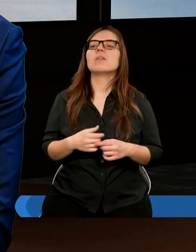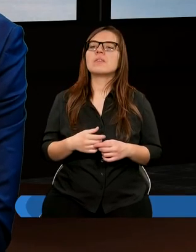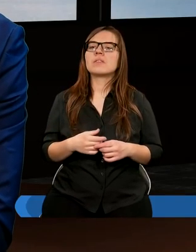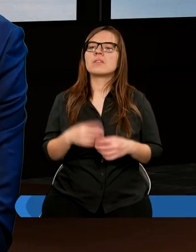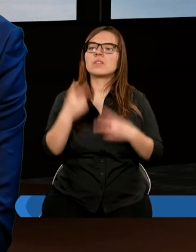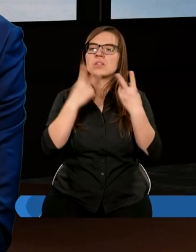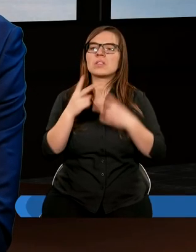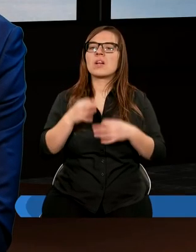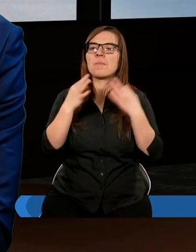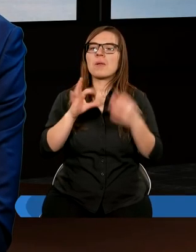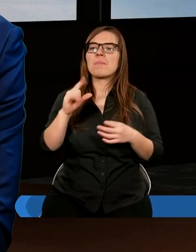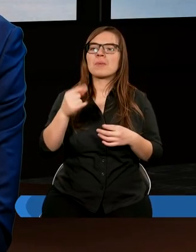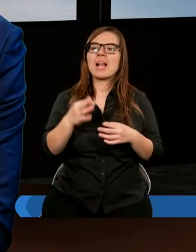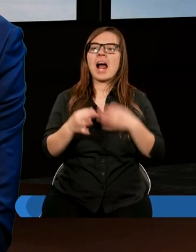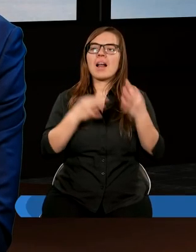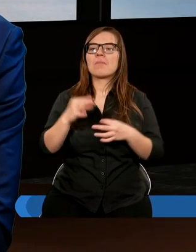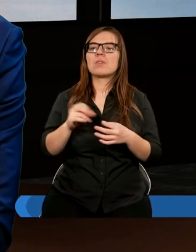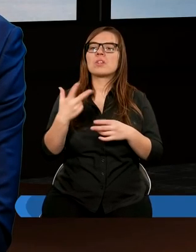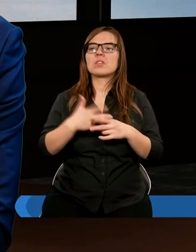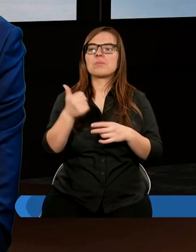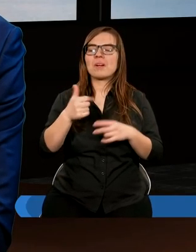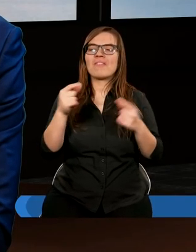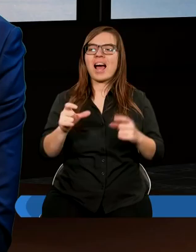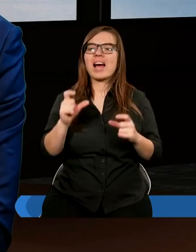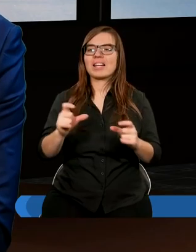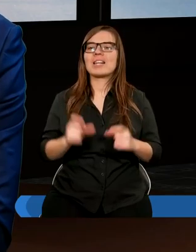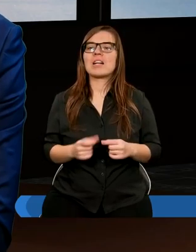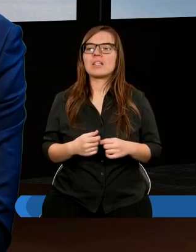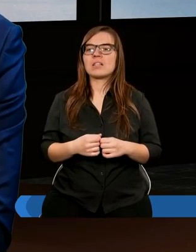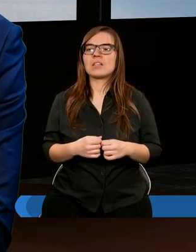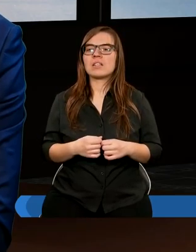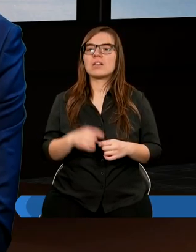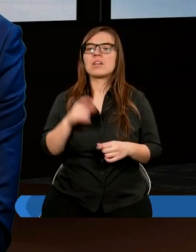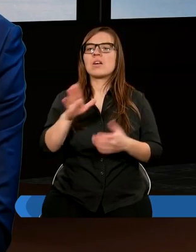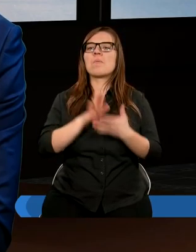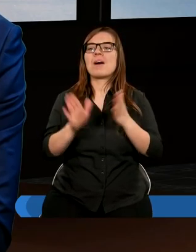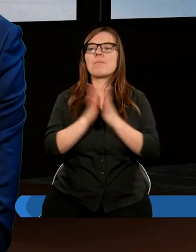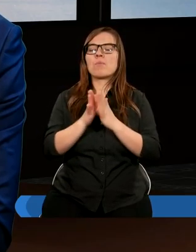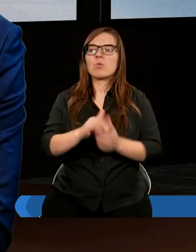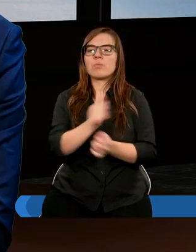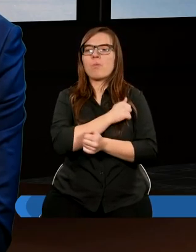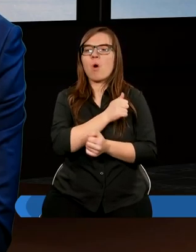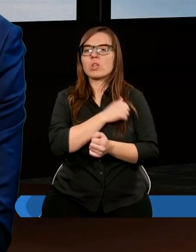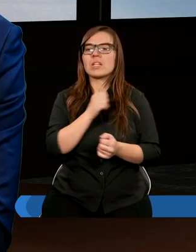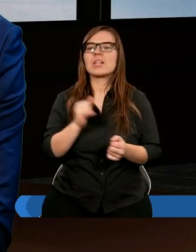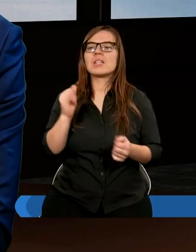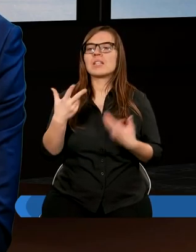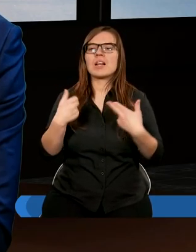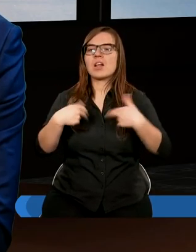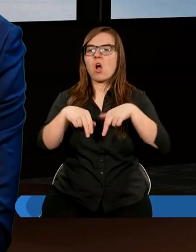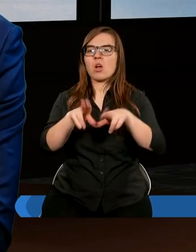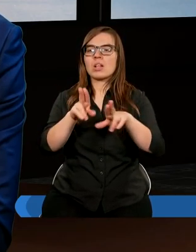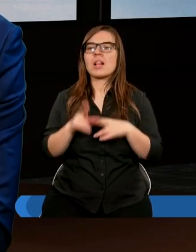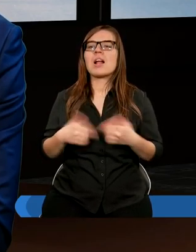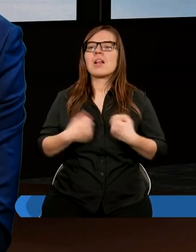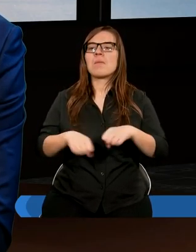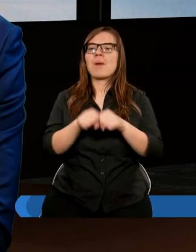Czytam z psalmu 37, 21 werset. Bezbożny pożycza i nie oddaje,